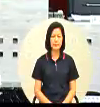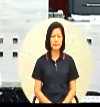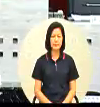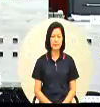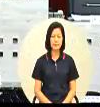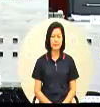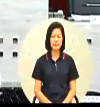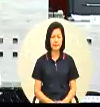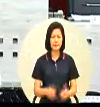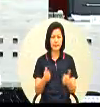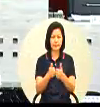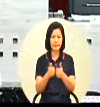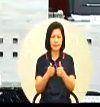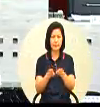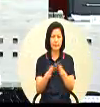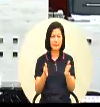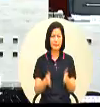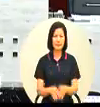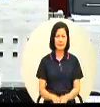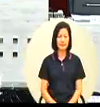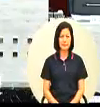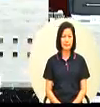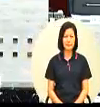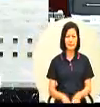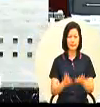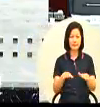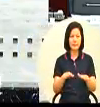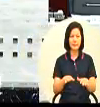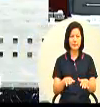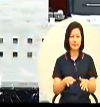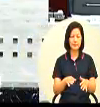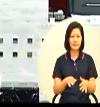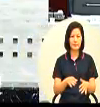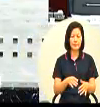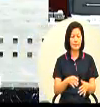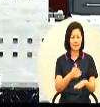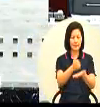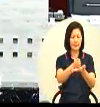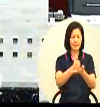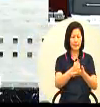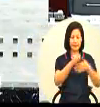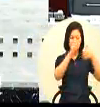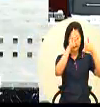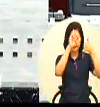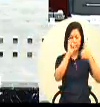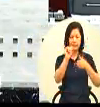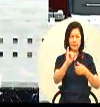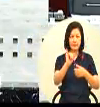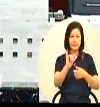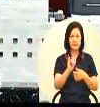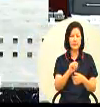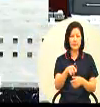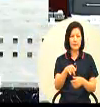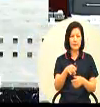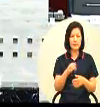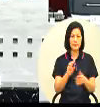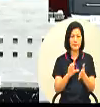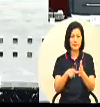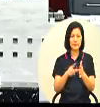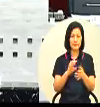继续开会，这一节请许议员会议质询，时间45分钟。 谢